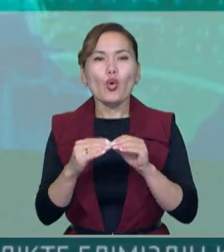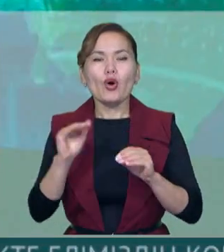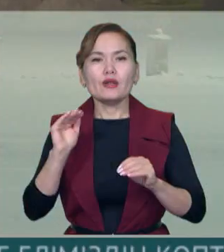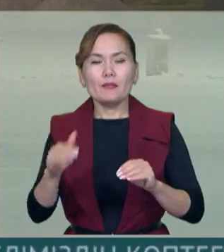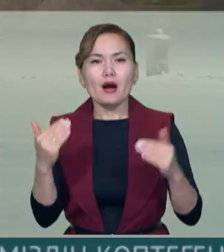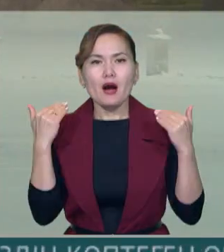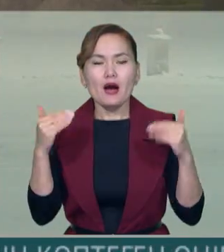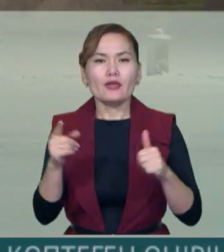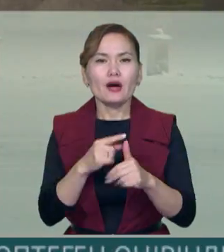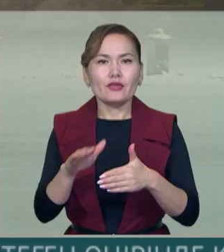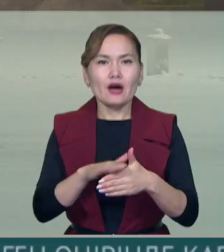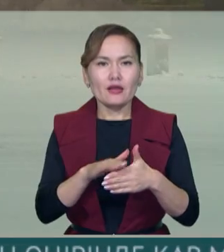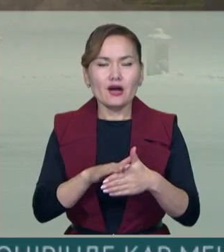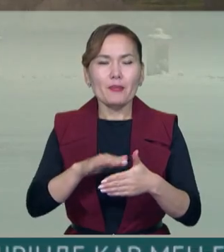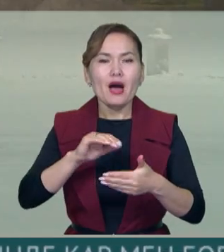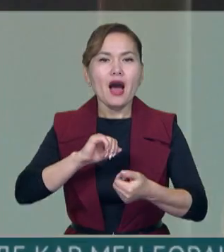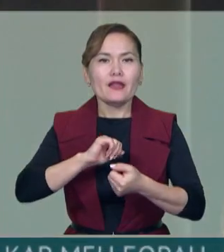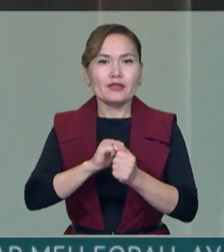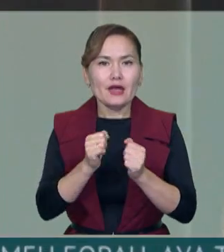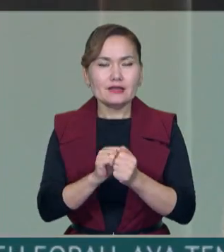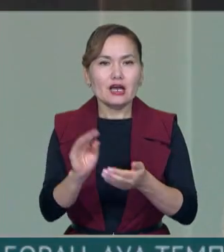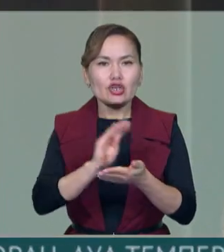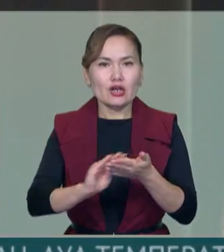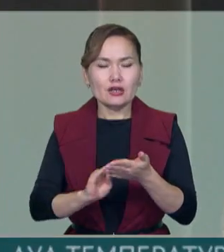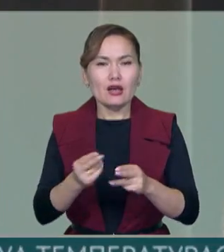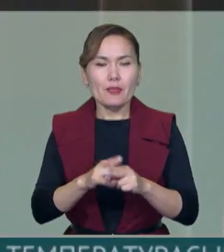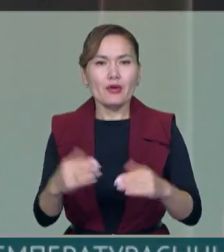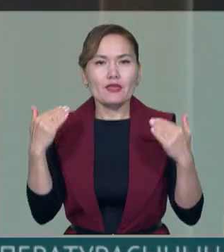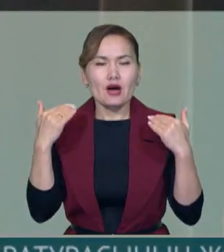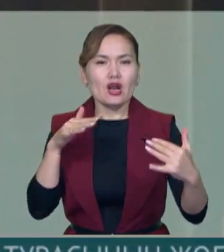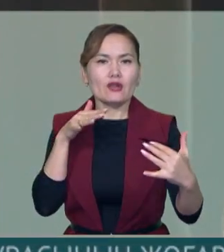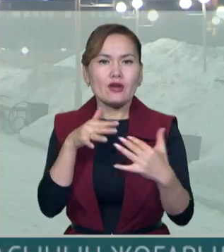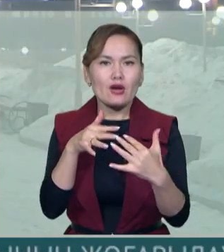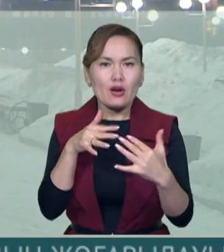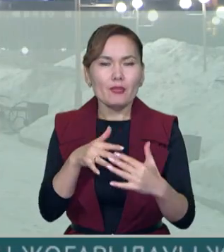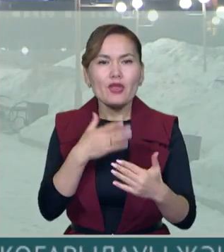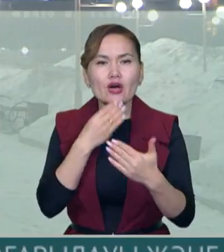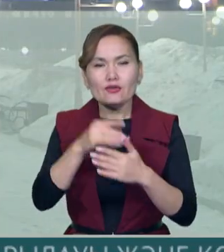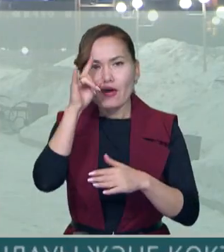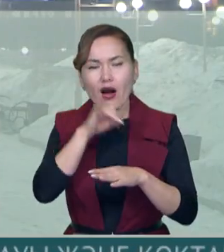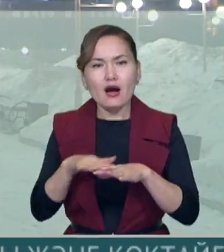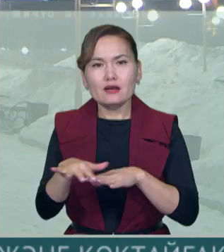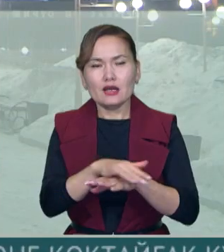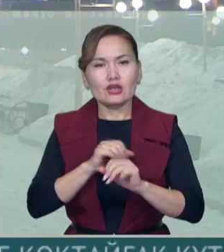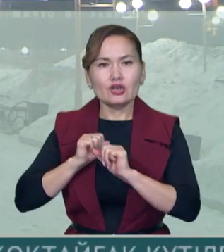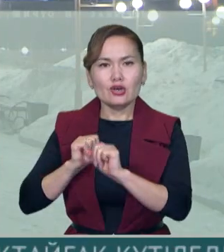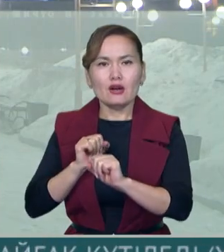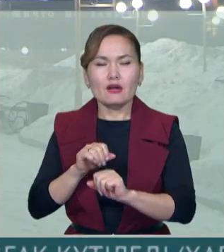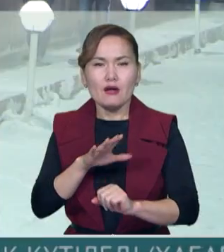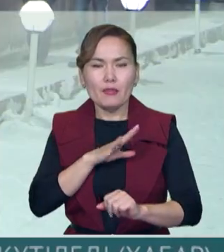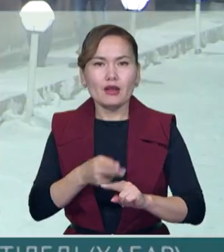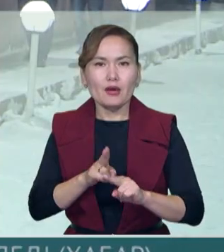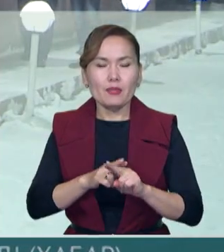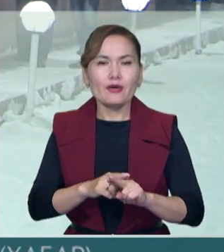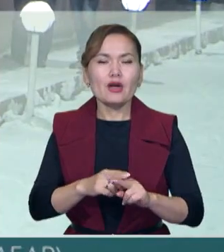жөні мәрмәр тасқа қашалып жазылған. Бұлар қолына қару алып, қан майданда осы өңірден аттанған жауынгерлер тізімі. Саябақта бейбіт